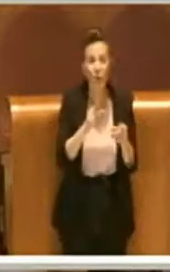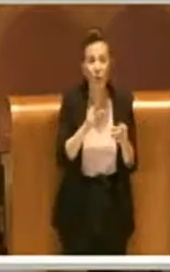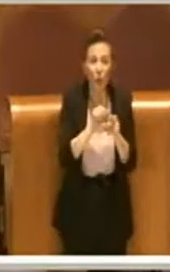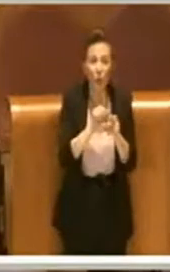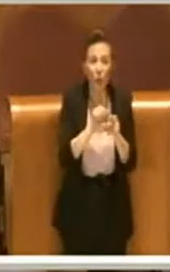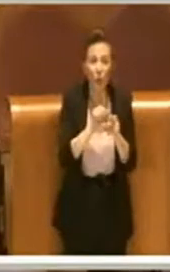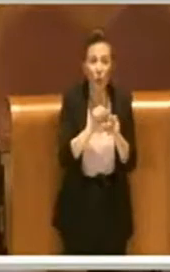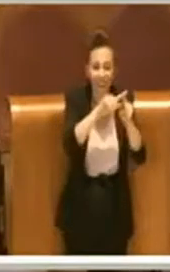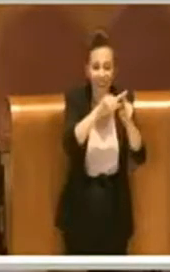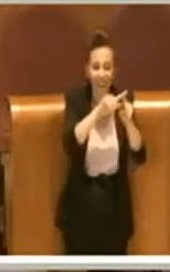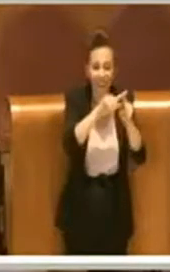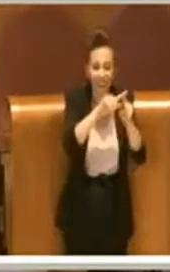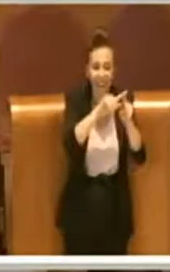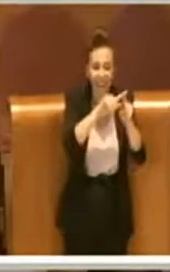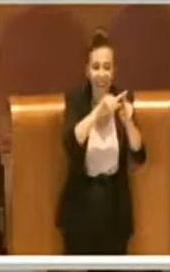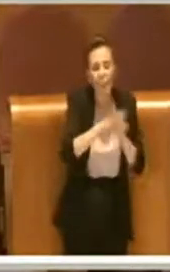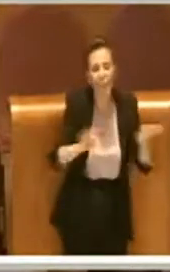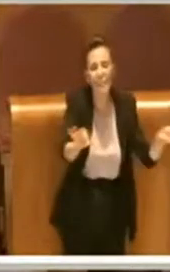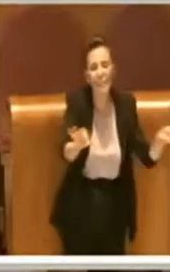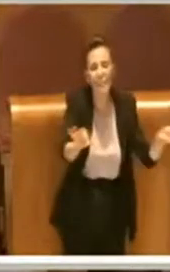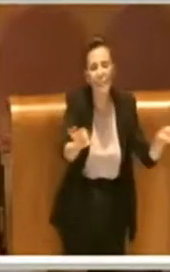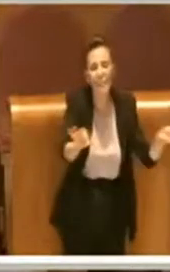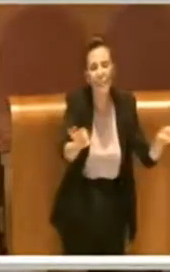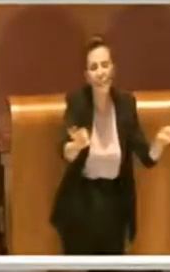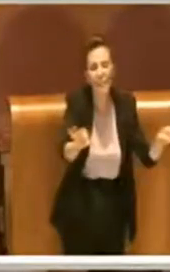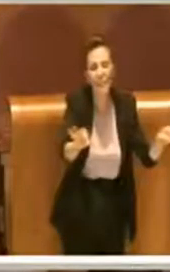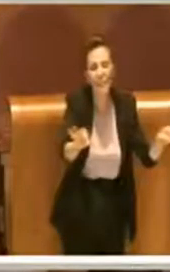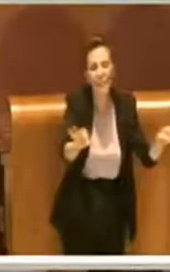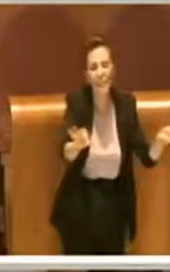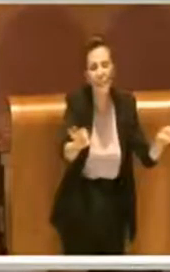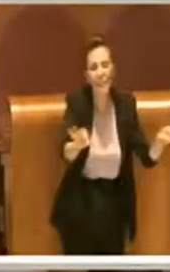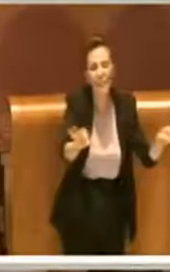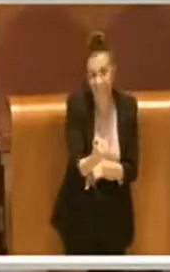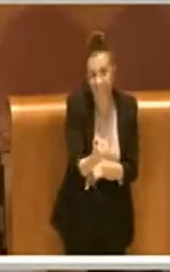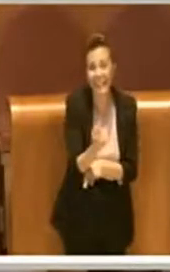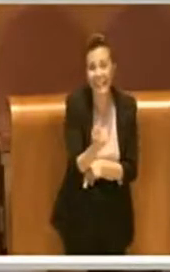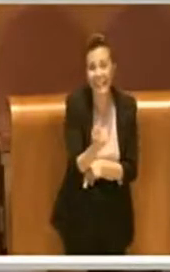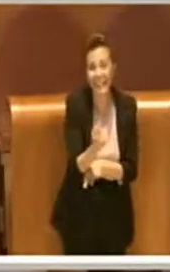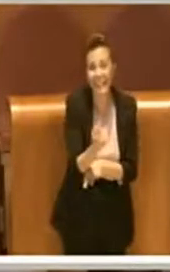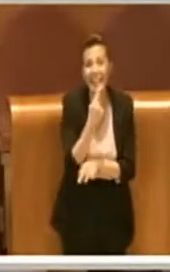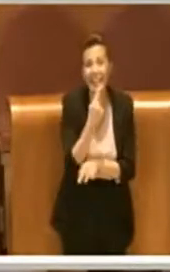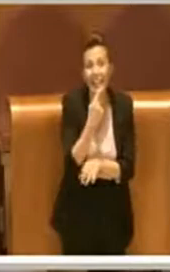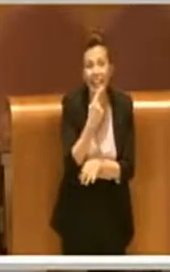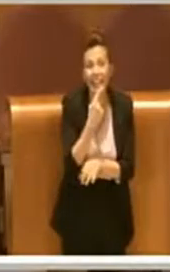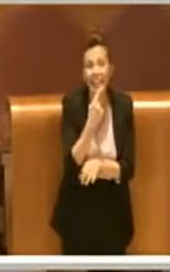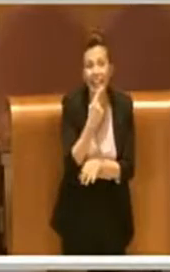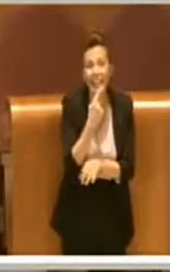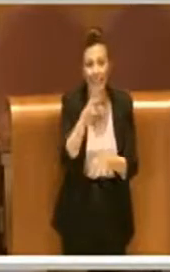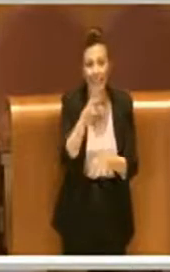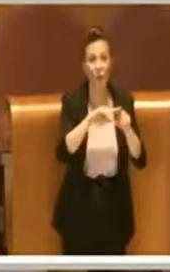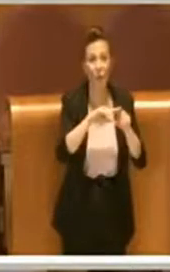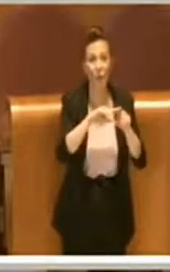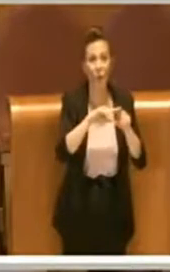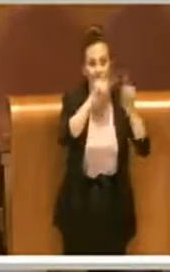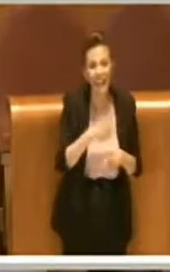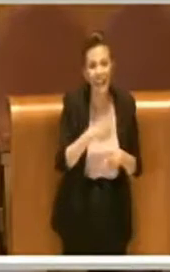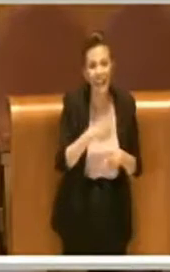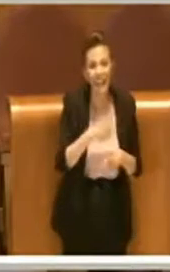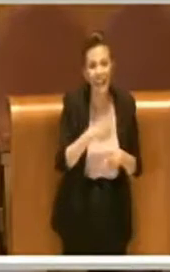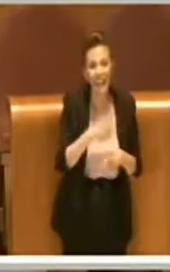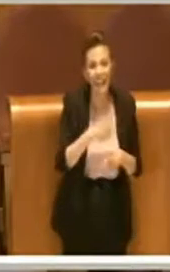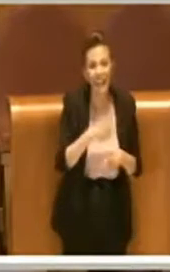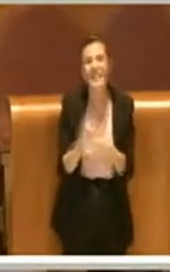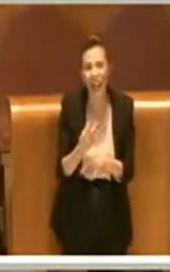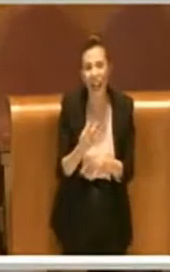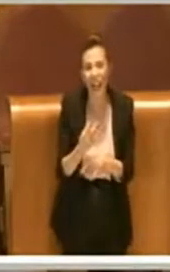delle somministrazioni. Naturalmente coloro che non hanno coperti all'interno, i laboratori di artigianato alimentare che non